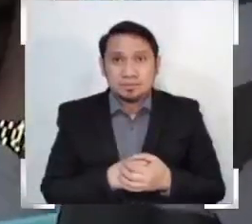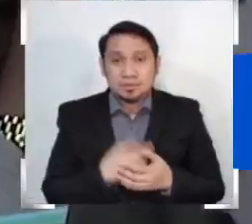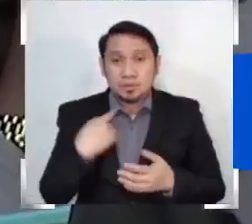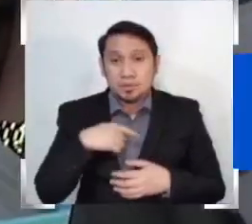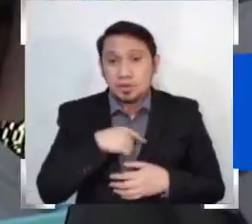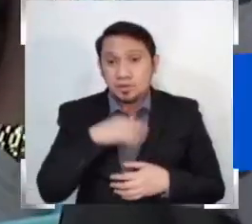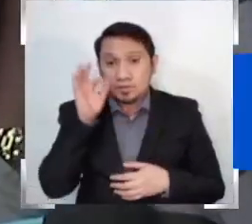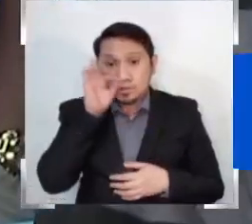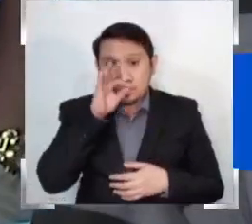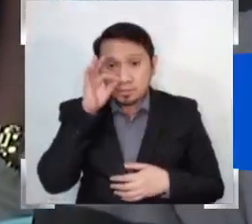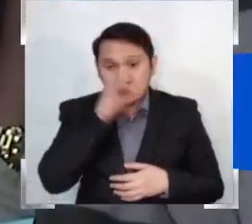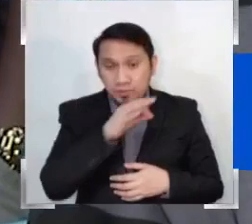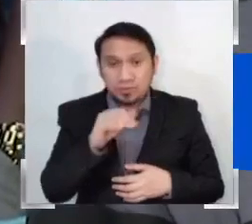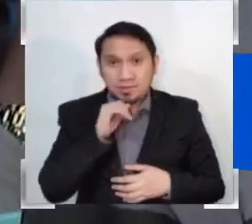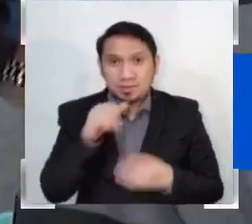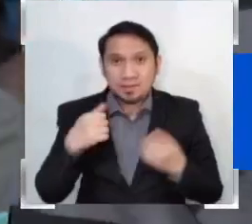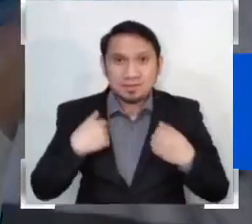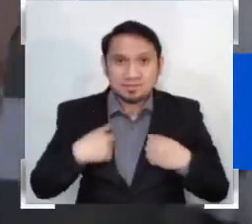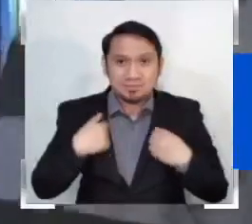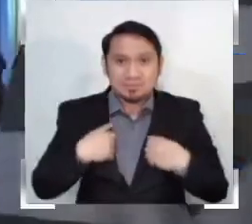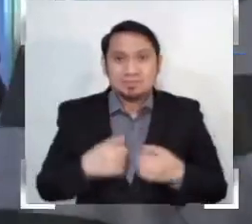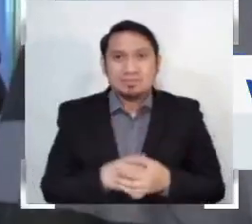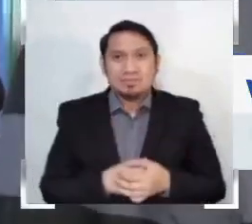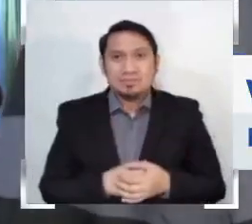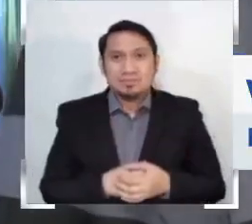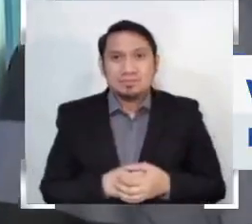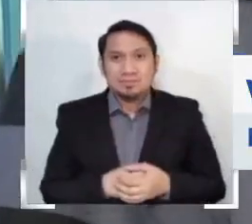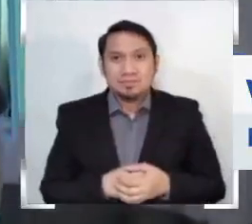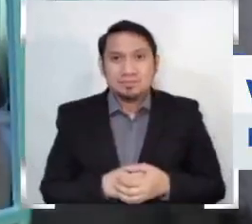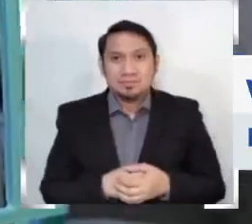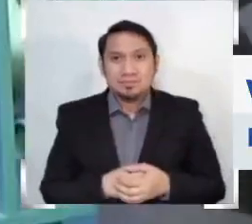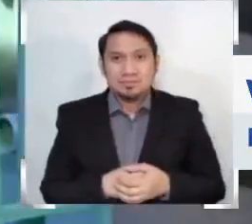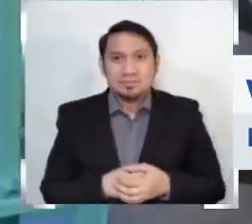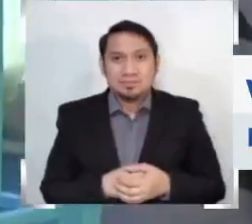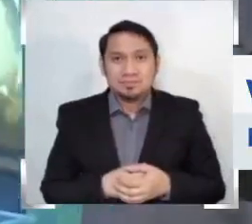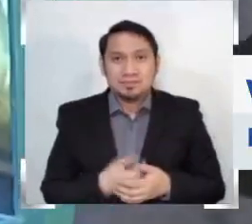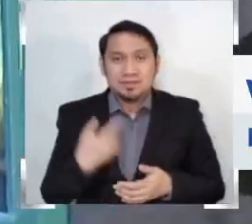sa hindi naliligo. Yeah. Oh, Pilipino, buti nga ka mo,